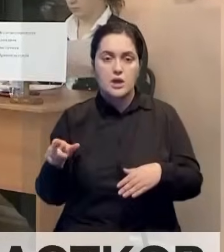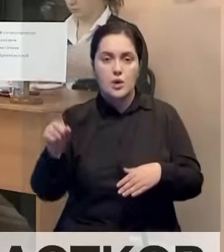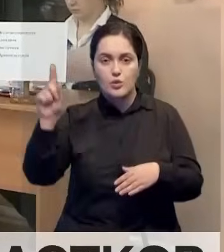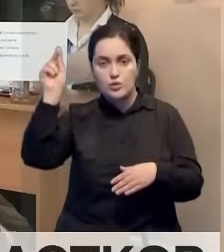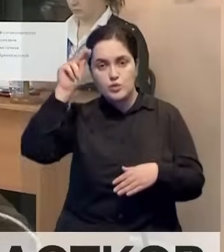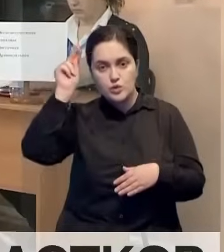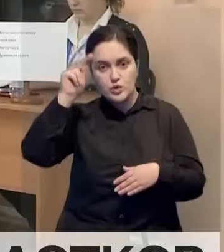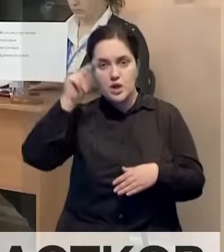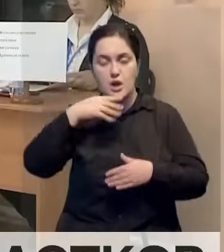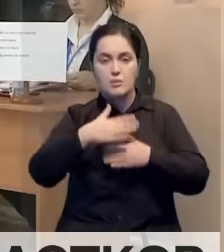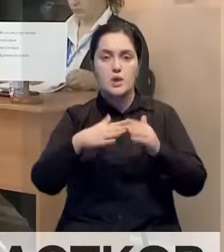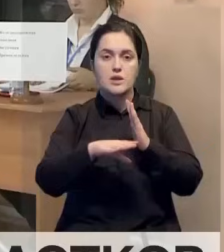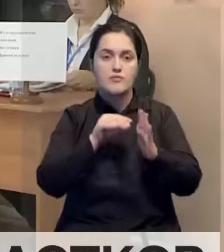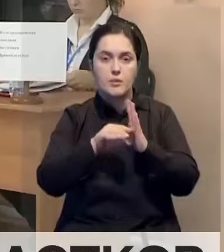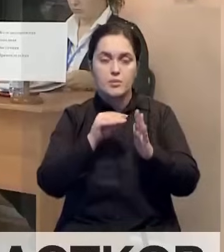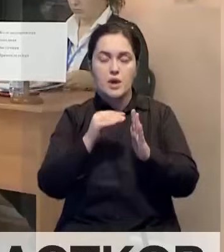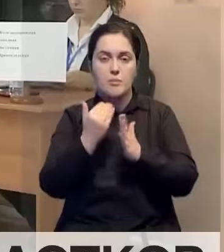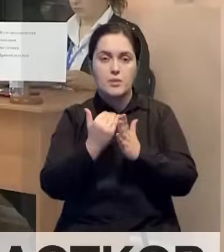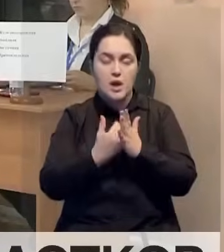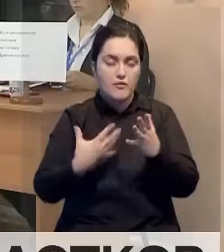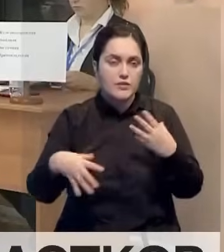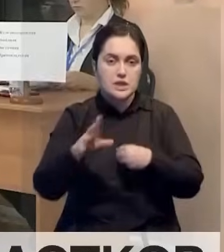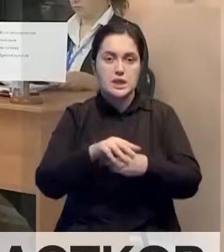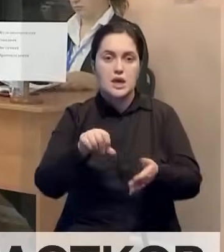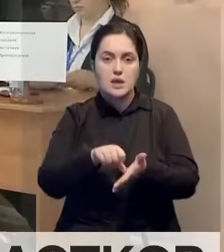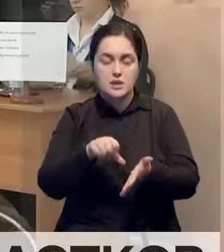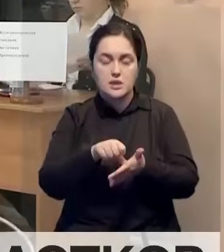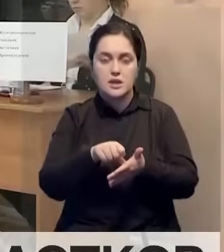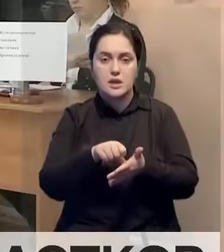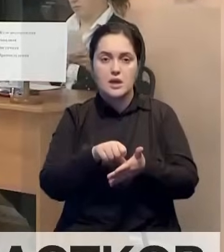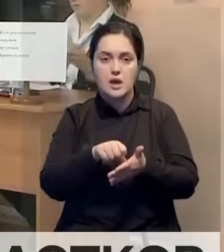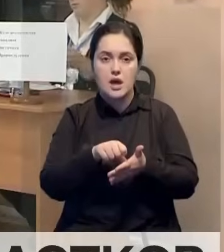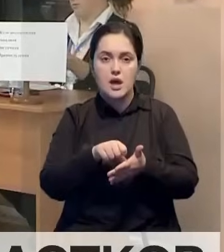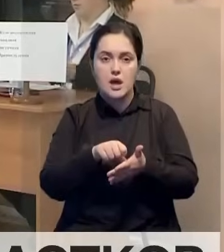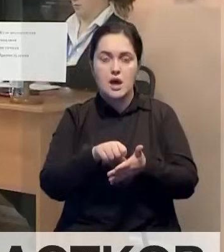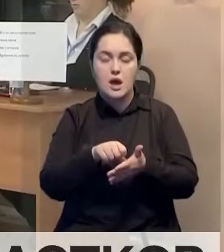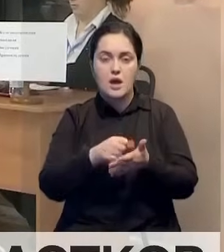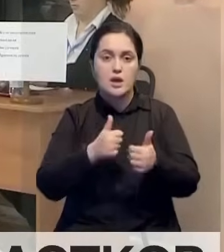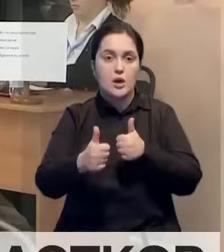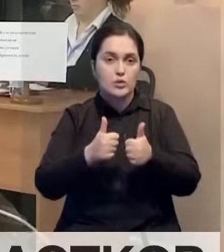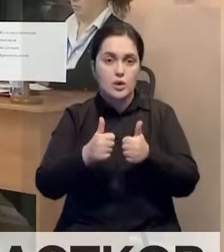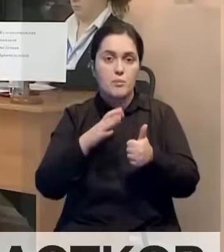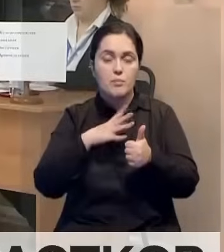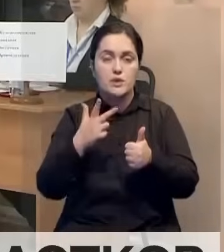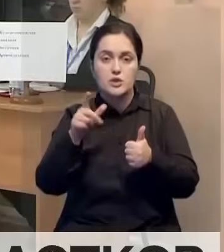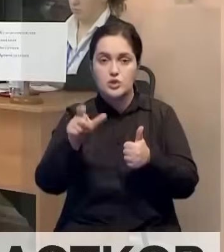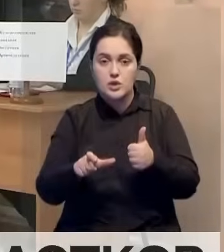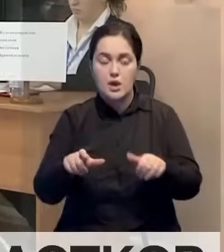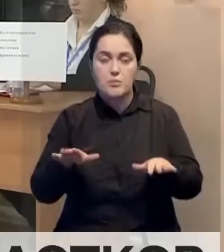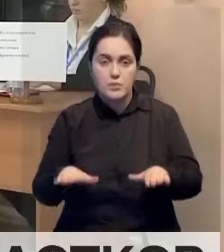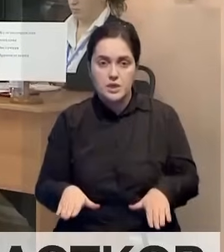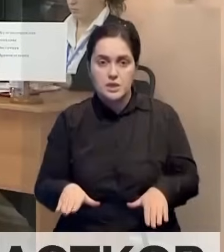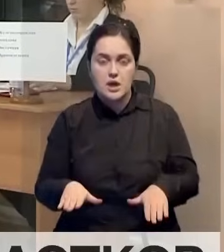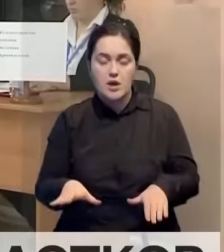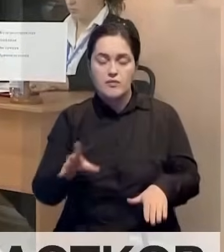изучили предвыборные программы всех кандидатов. Конкурентная борьба составила 3 человека на место во